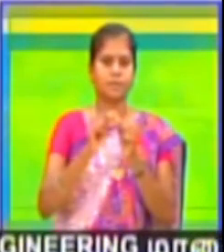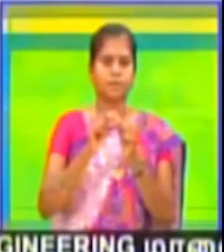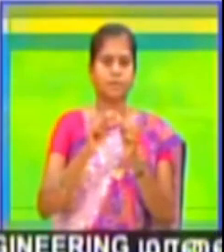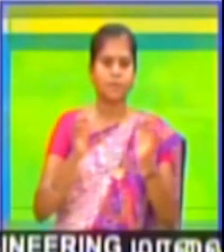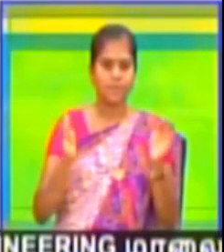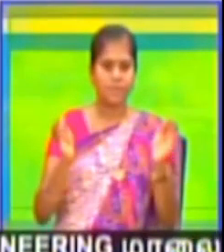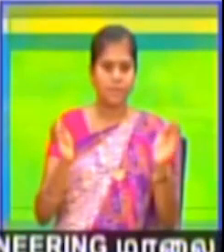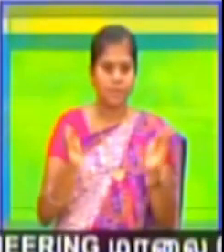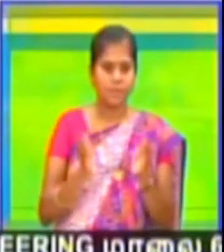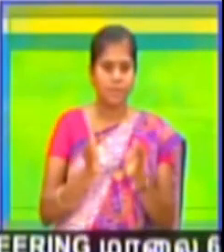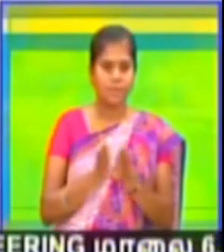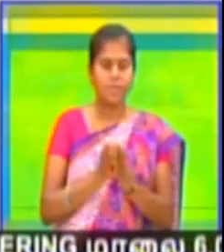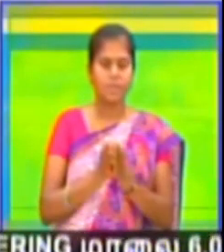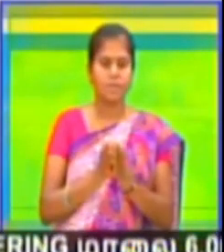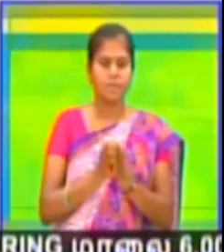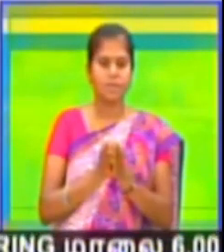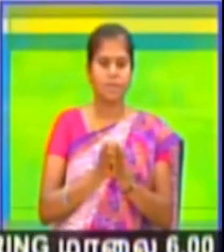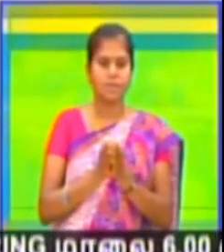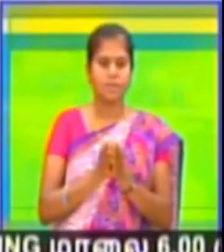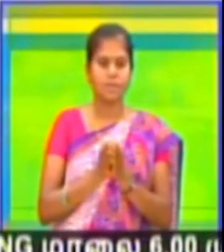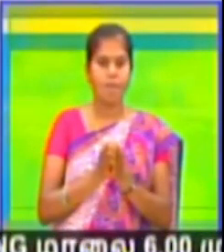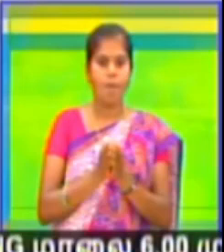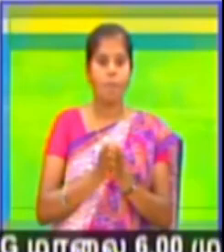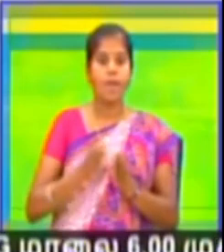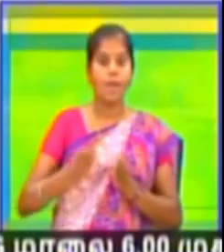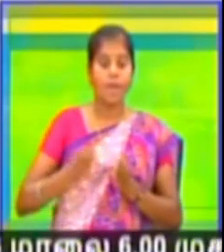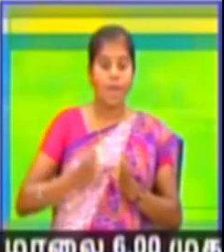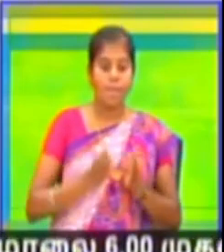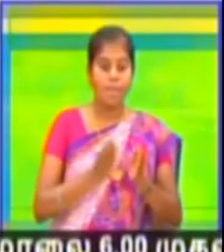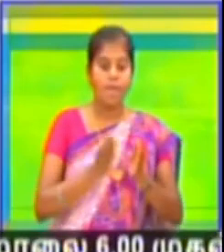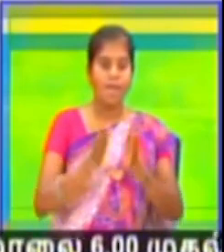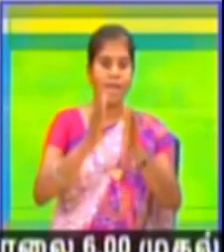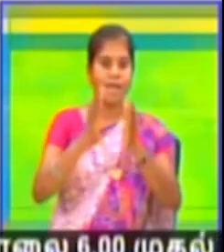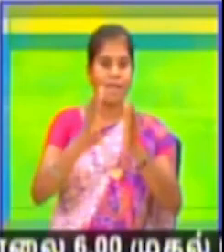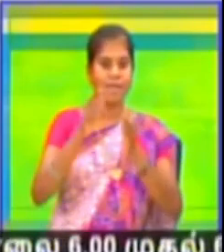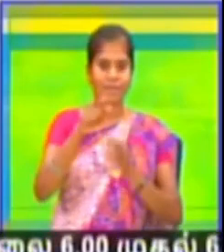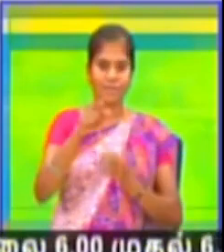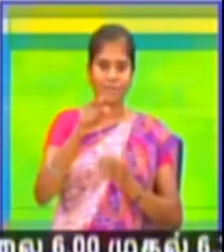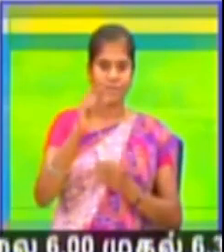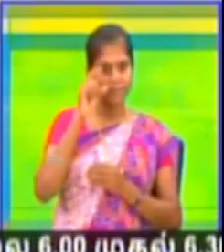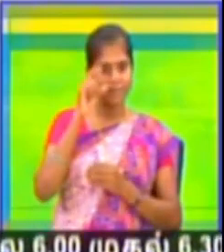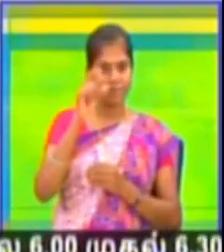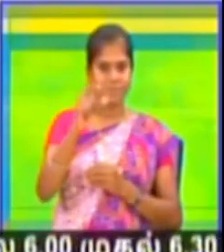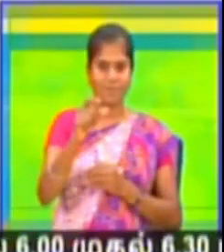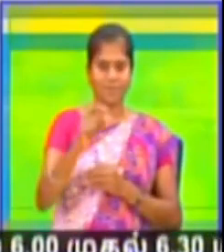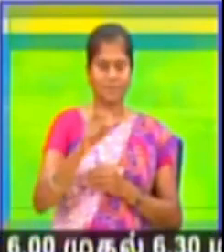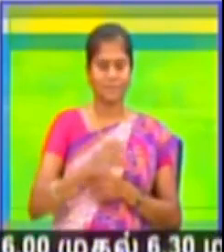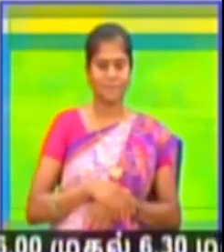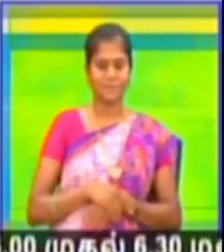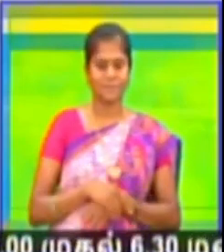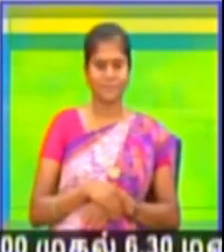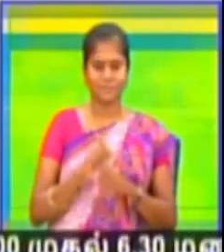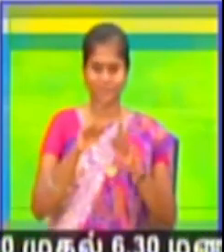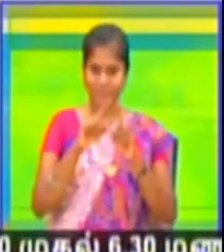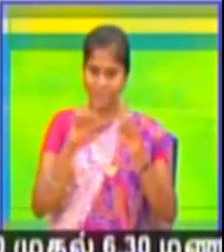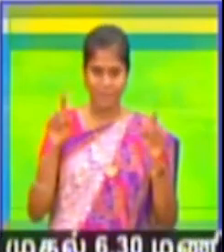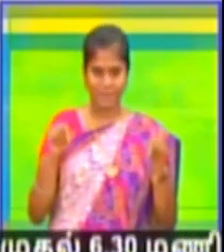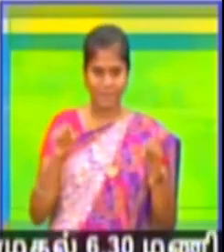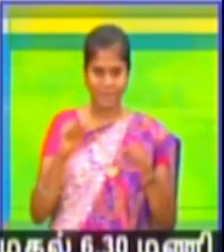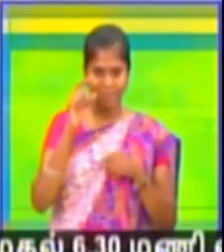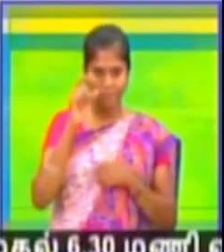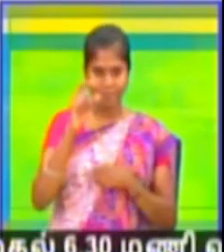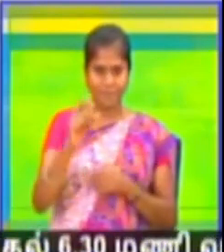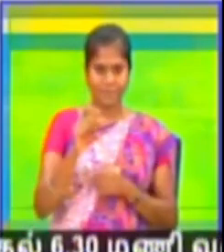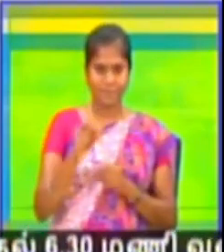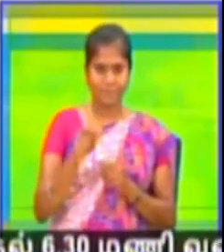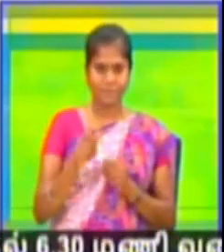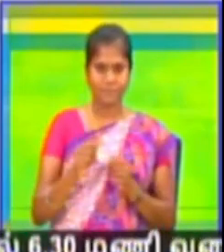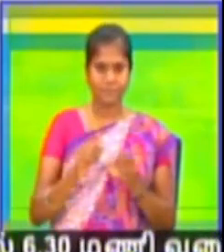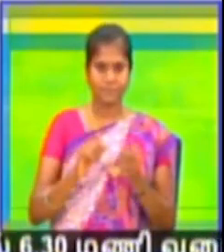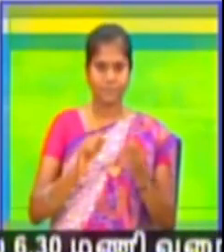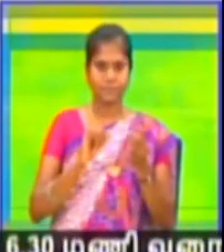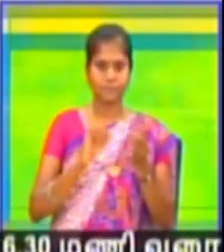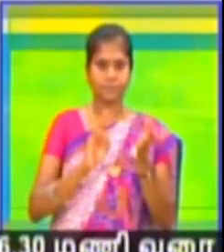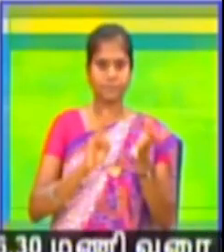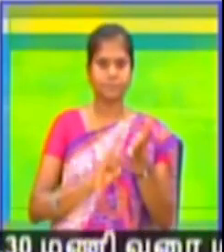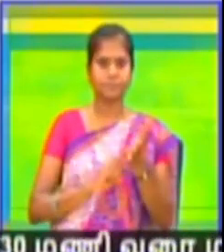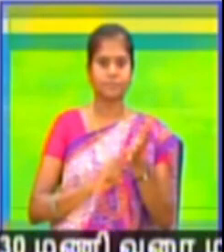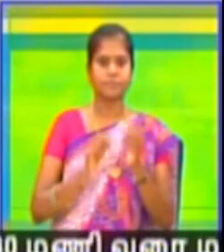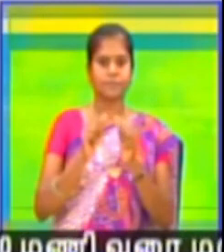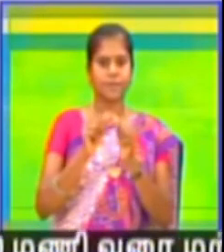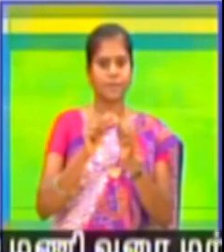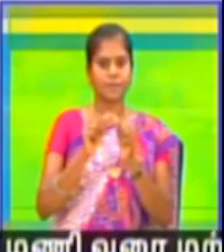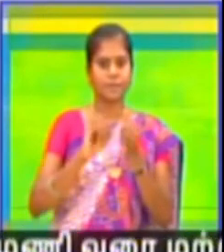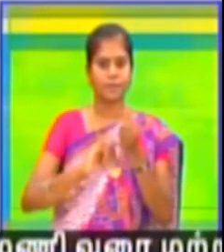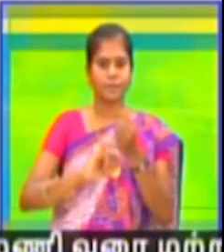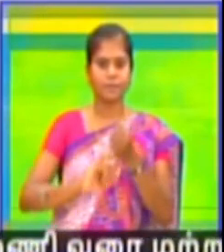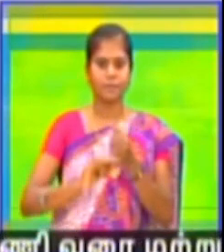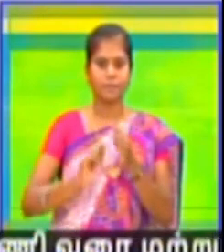இணைப்பது பனாமா நிலச்சந்தி. நல்லா கவனிங்கம்மா, வட அமெரிக்காவையும் தென்